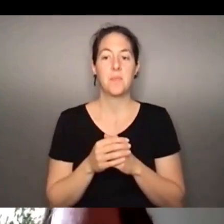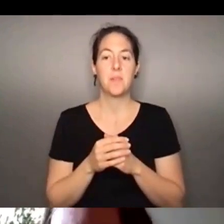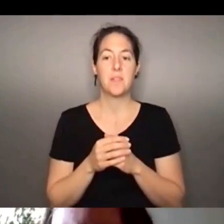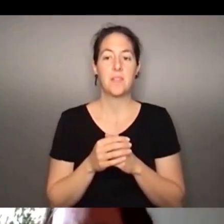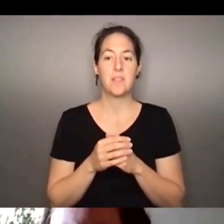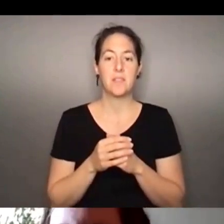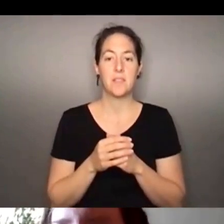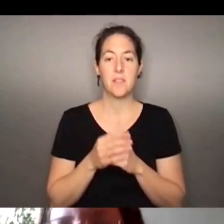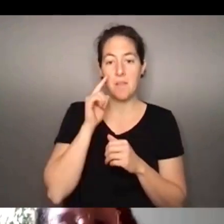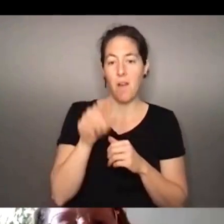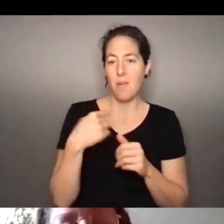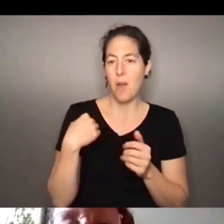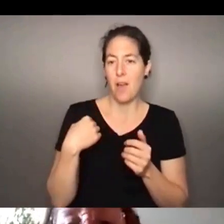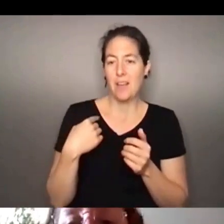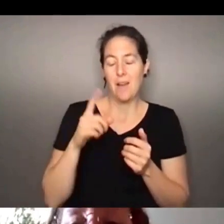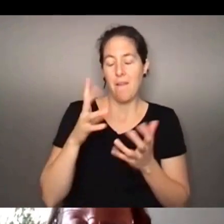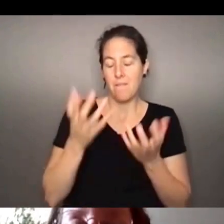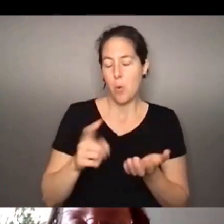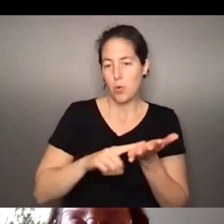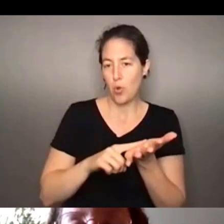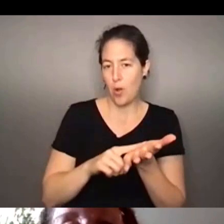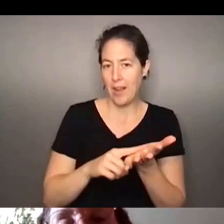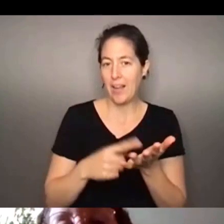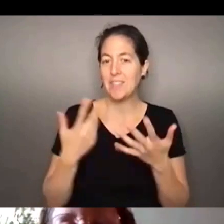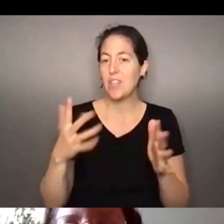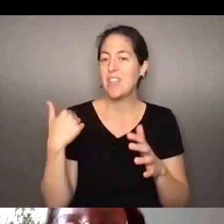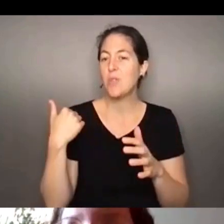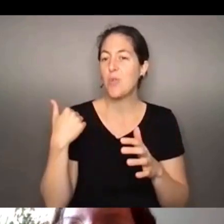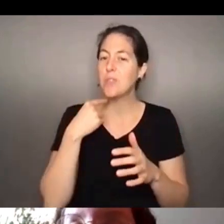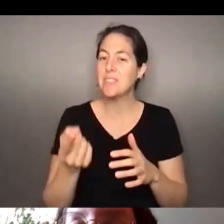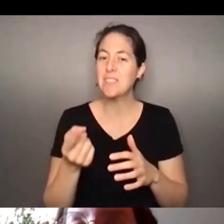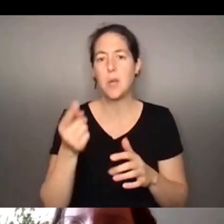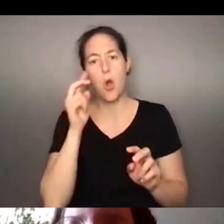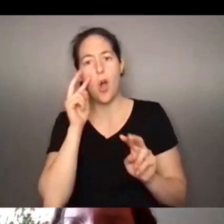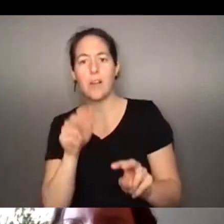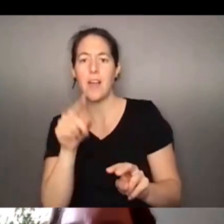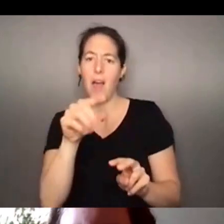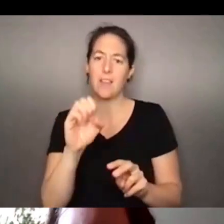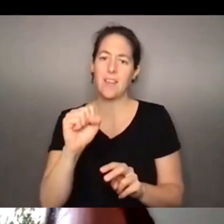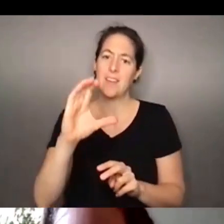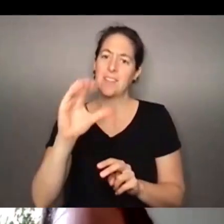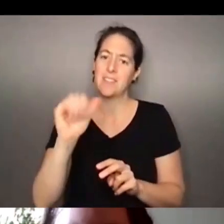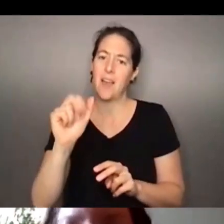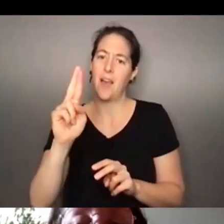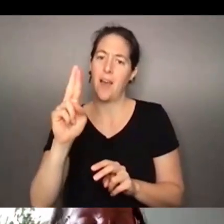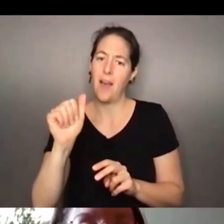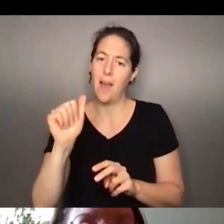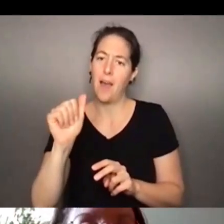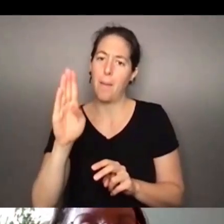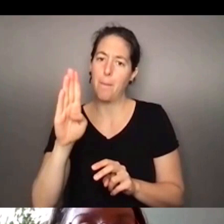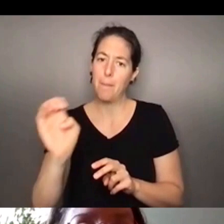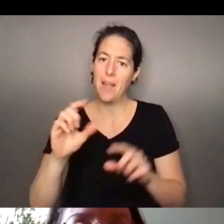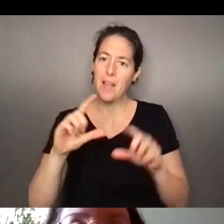ici, j'avais une correction à faire. J'avais dit, regardez, voici le scarabée japonais,